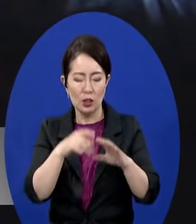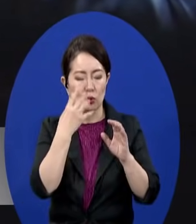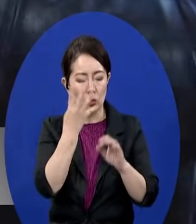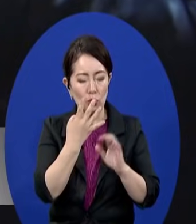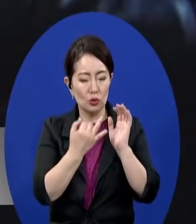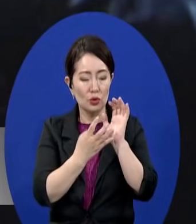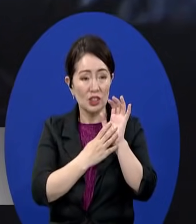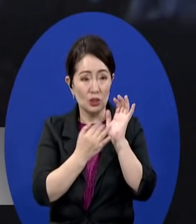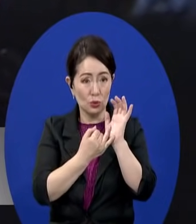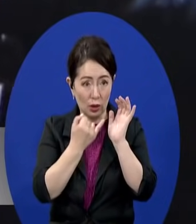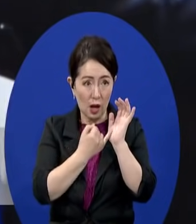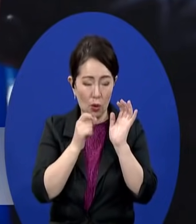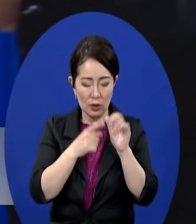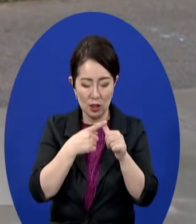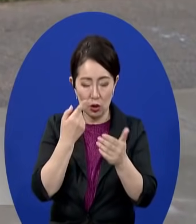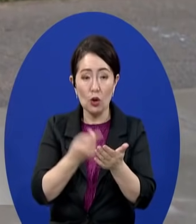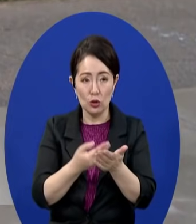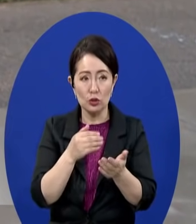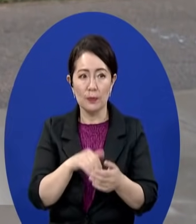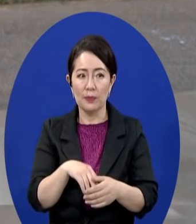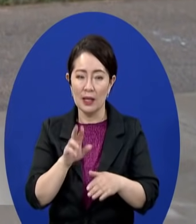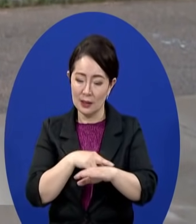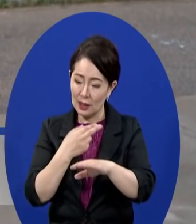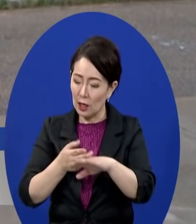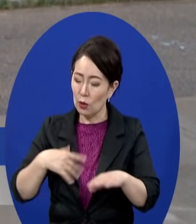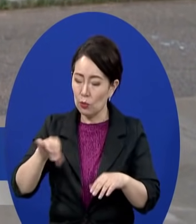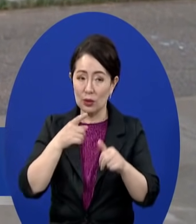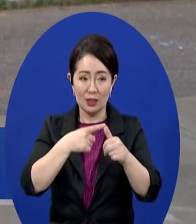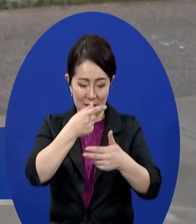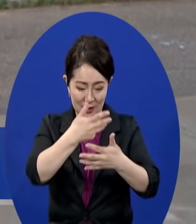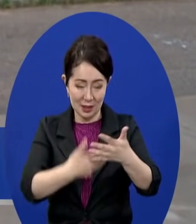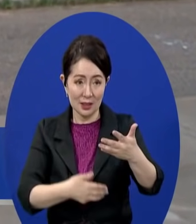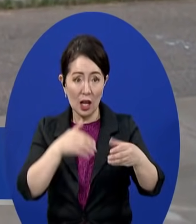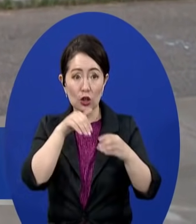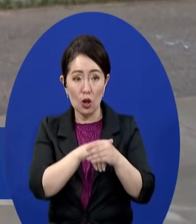496 иргэн бүртгүүлжээ. Дархуул аймгийн хэмжээнд за нэрсэн жагсаалтанд бүртгэгдсэн